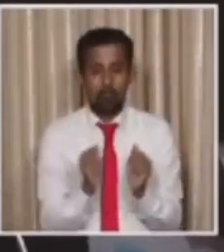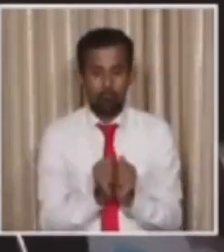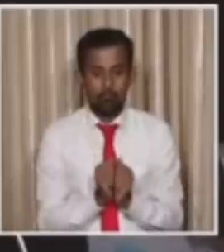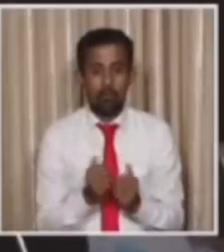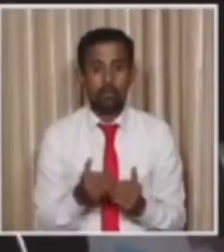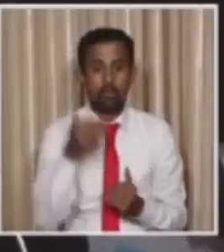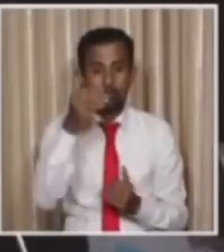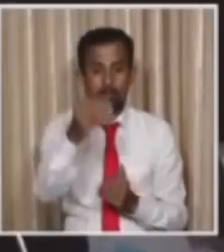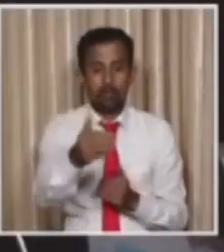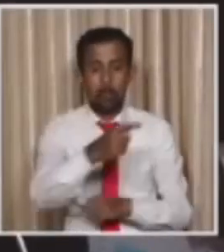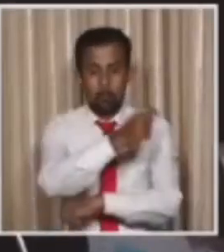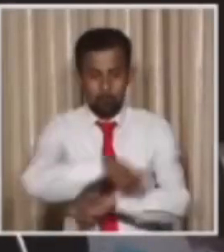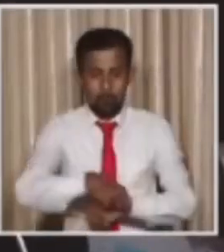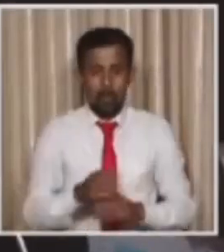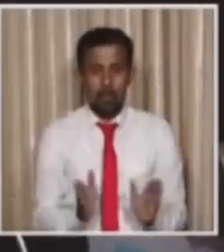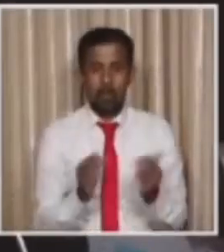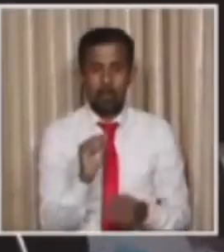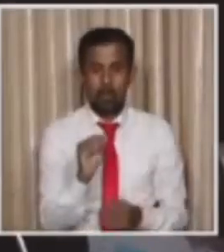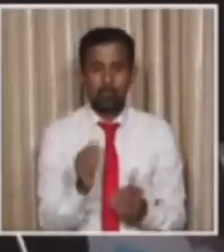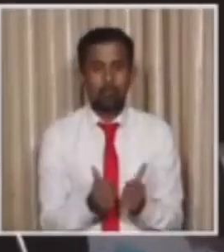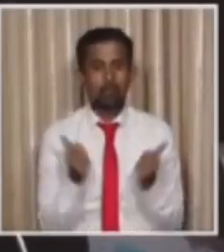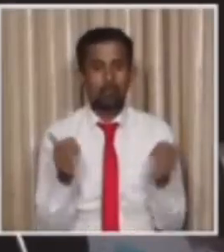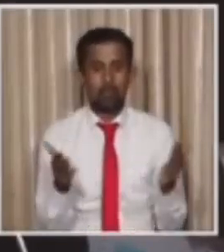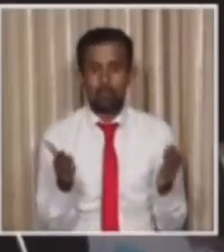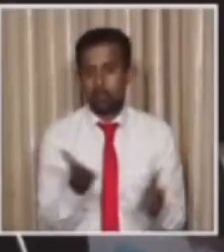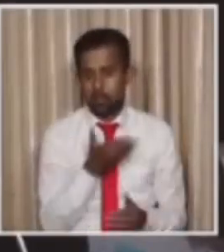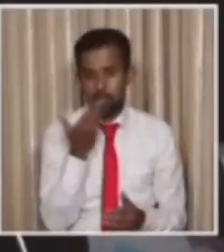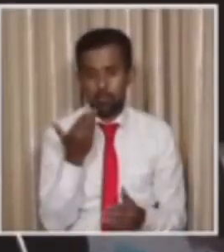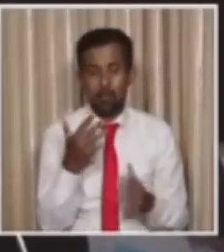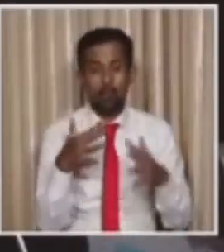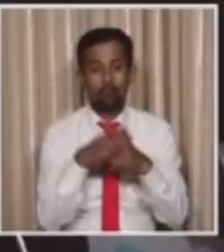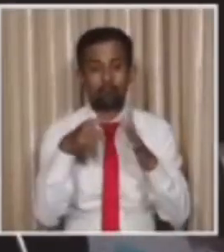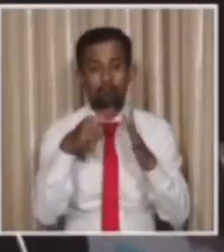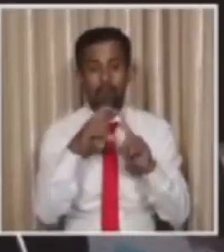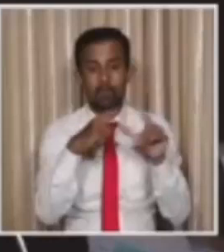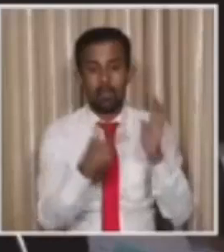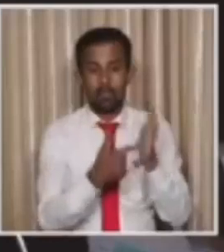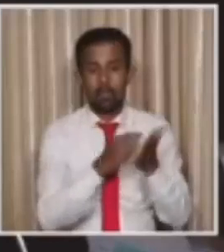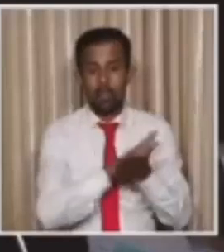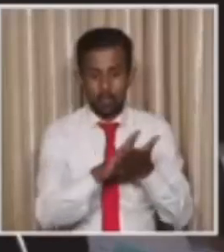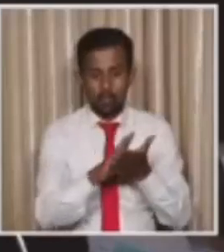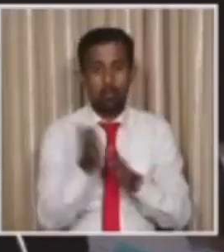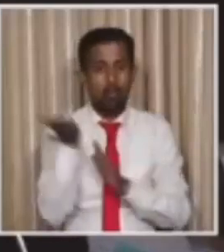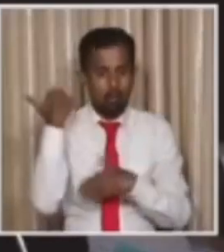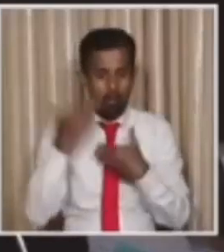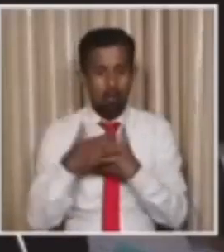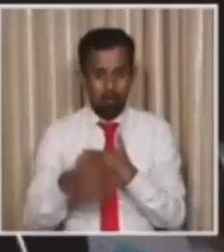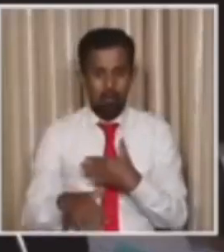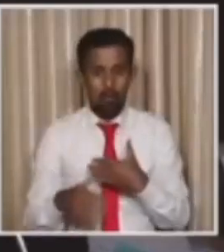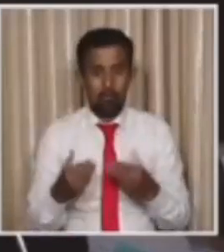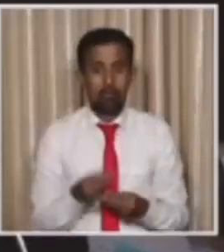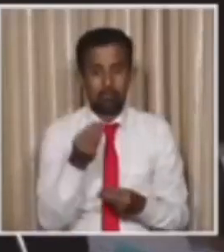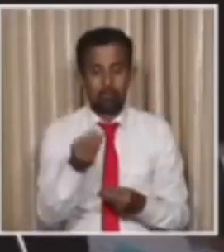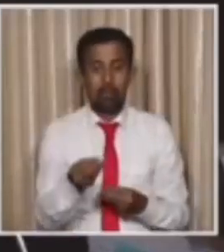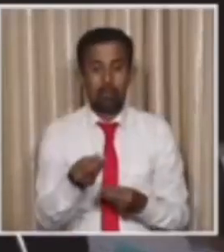ඉදිරි කාලයේදී දියත් කළොත් මා හිතනවා ඒක සාර්ථක කරගන්න පුළුවන්. කාලයක් විධාතා මධ්‍යස්ථාන පාලනය කළ කෙනෙක් හැටියට, ඒකෙන් විපුල ප්‍රතිඵල ලබා දීපු